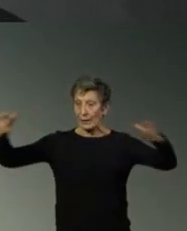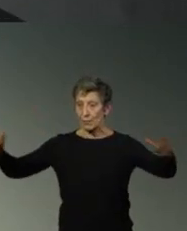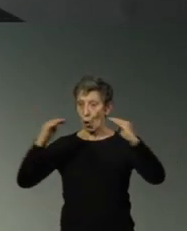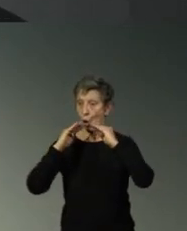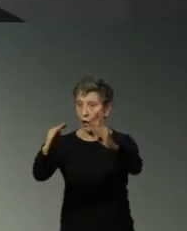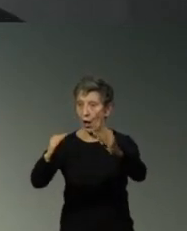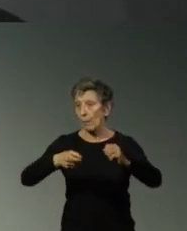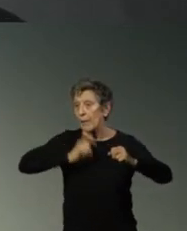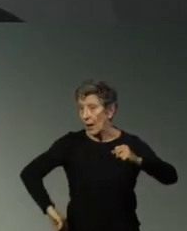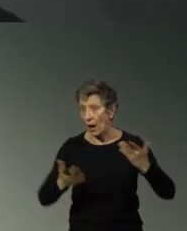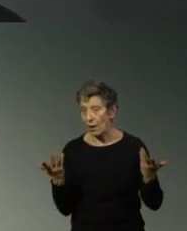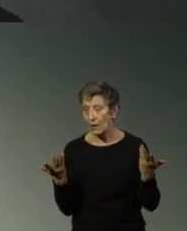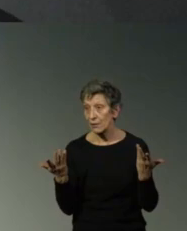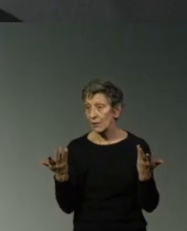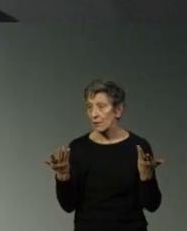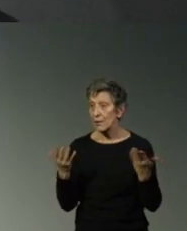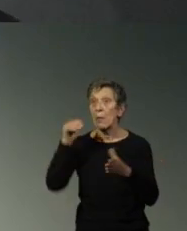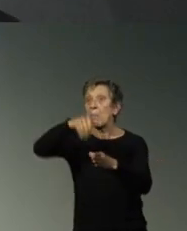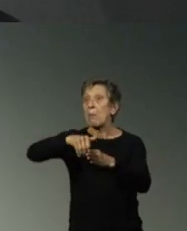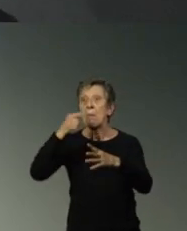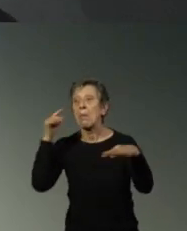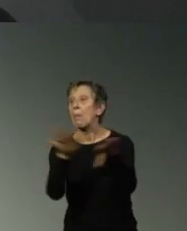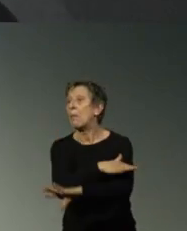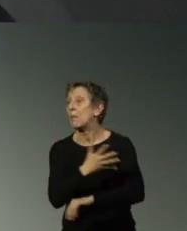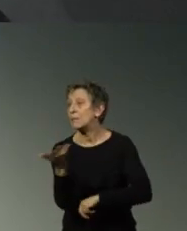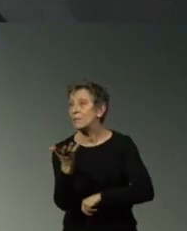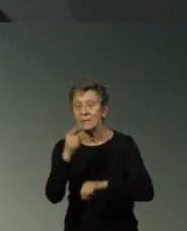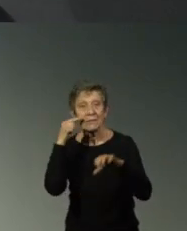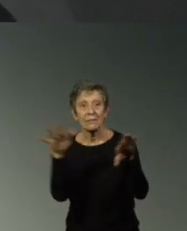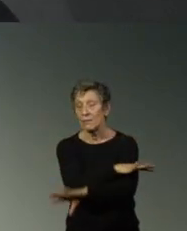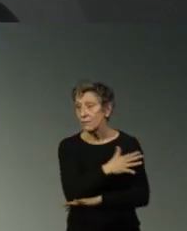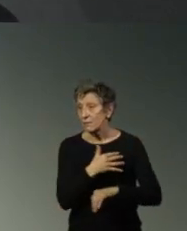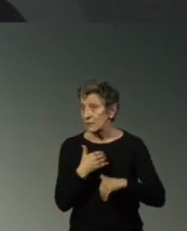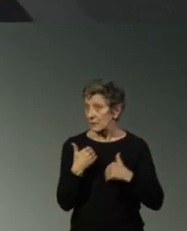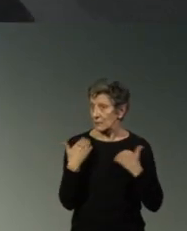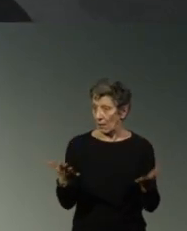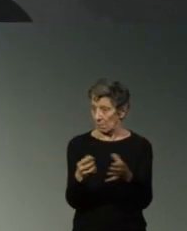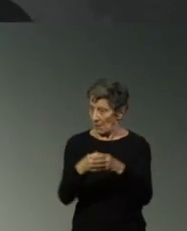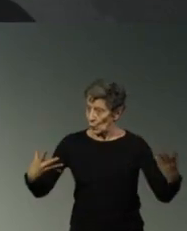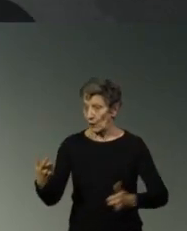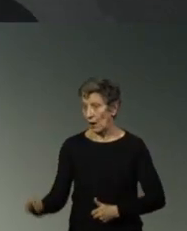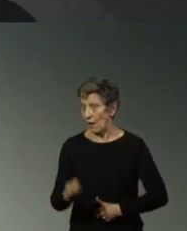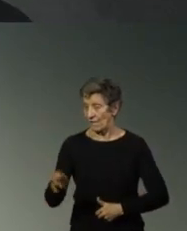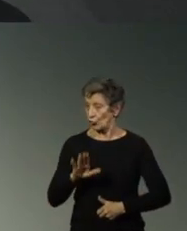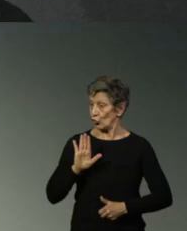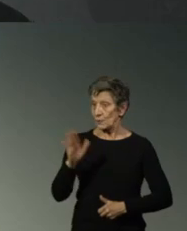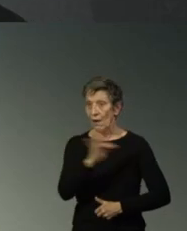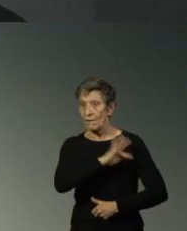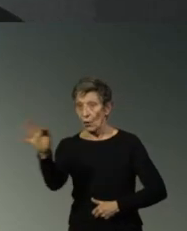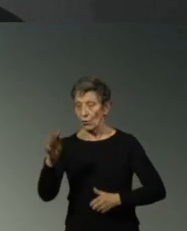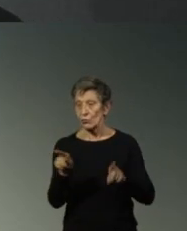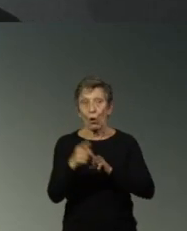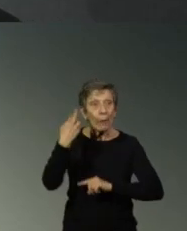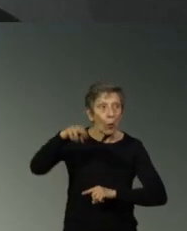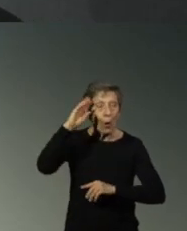hangar métallique. On ne voit pas ce qu'il y a dedans. Et c'est ça l'immense majorité de l'élevage en France, comme ailleurs en Europe